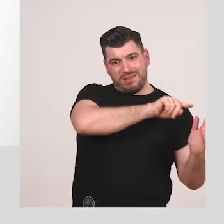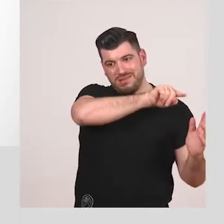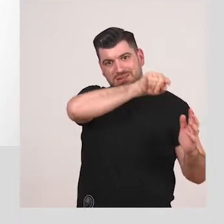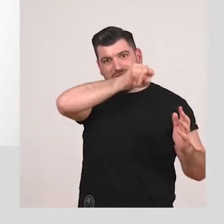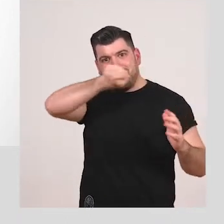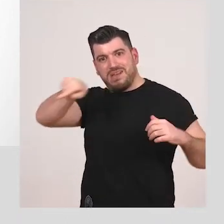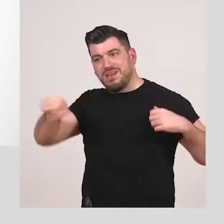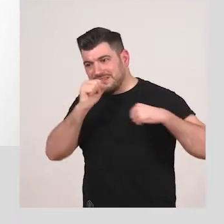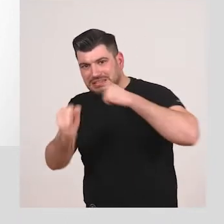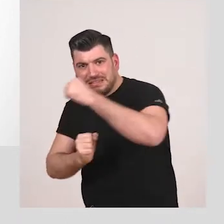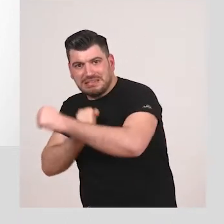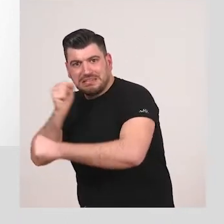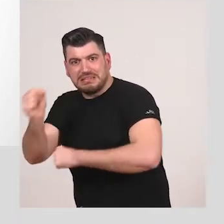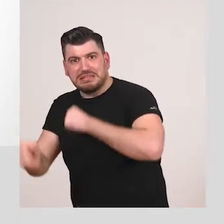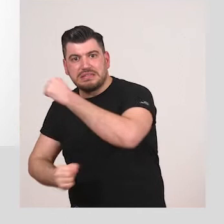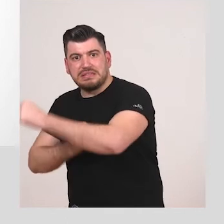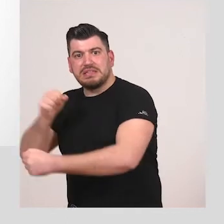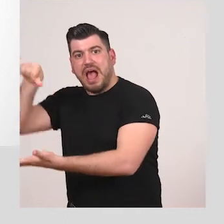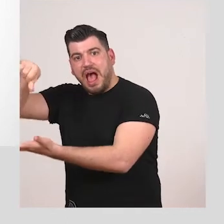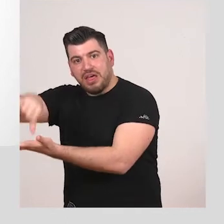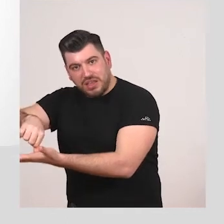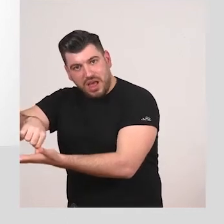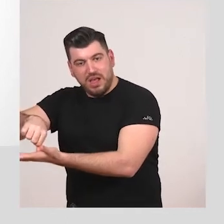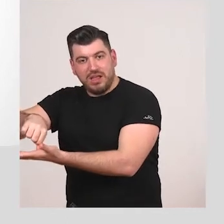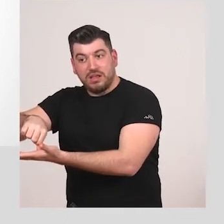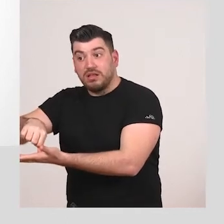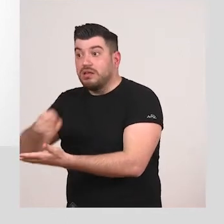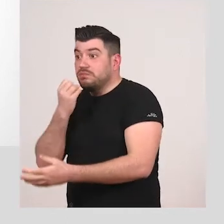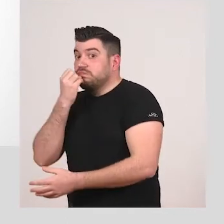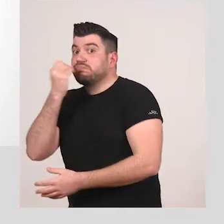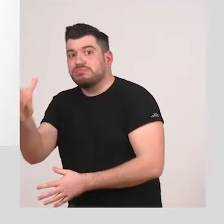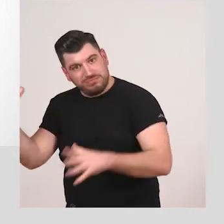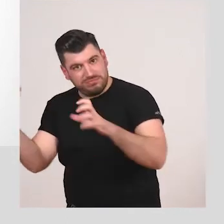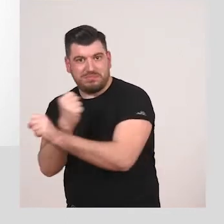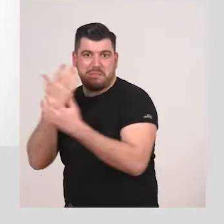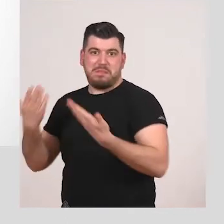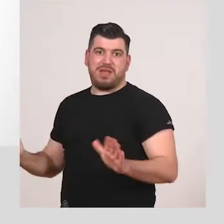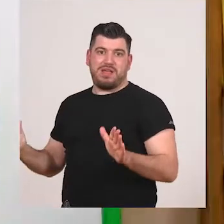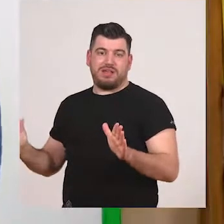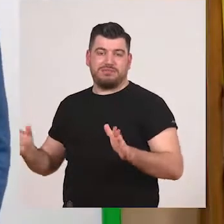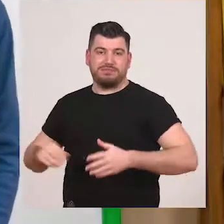Μαραθώνα μέχρι την Αθήνα για να τους ανακοινώσει ότι νικήσανε.